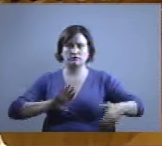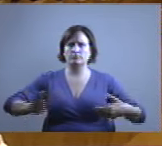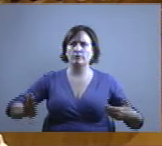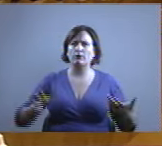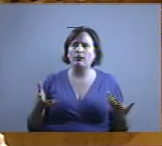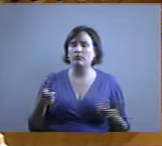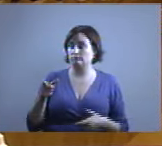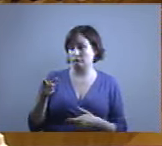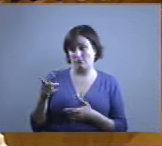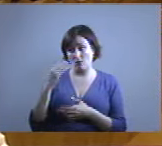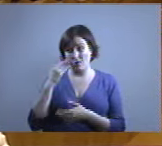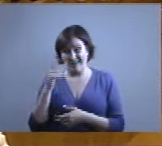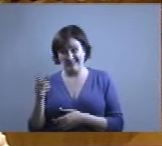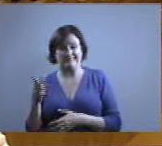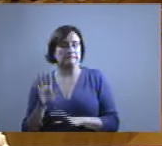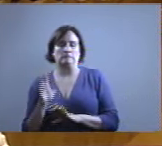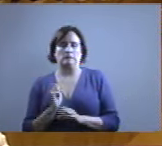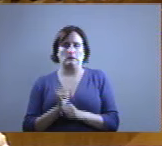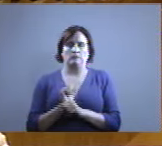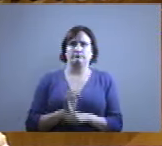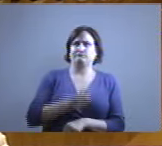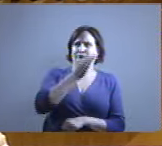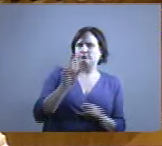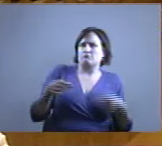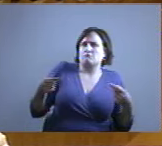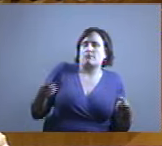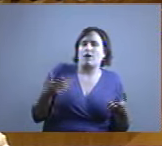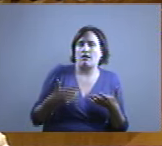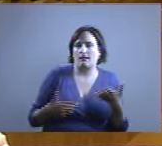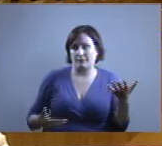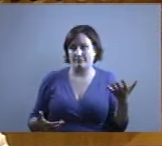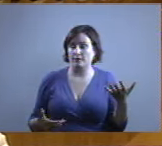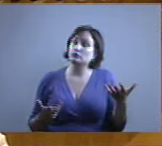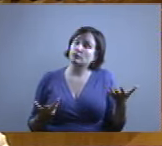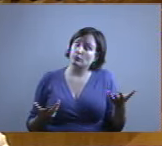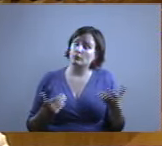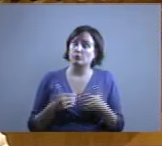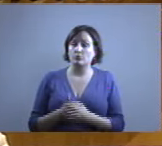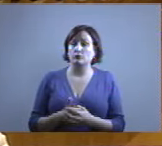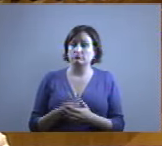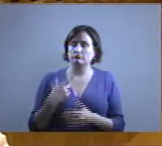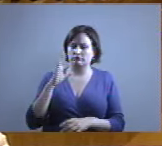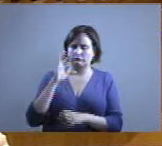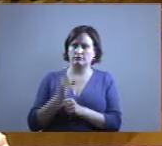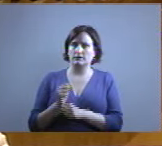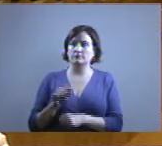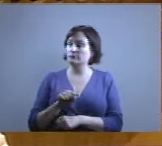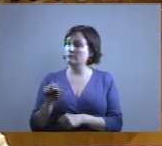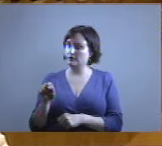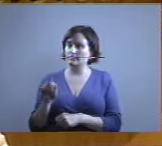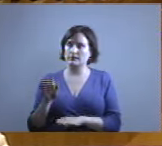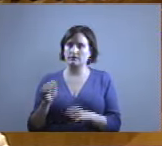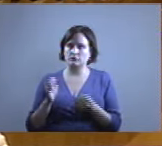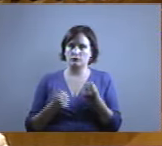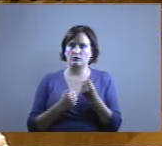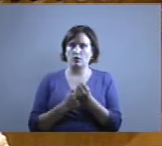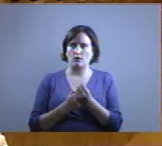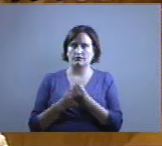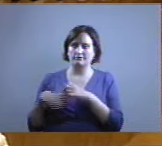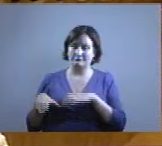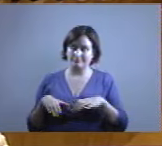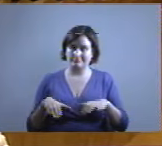glo daarom dat almal in hierdie huis aksies steun wat die onregte van die apartheidsverlede probeer regstel. Natuurlik sou ons